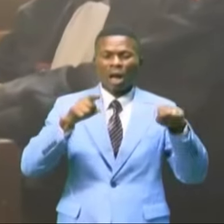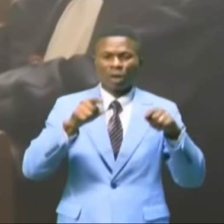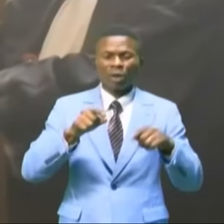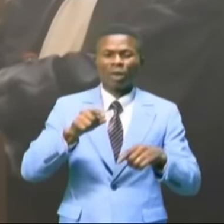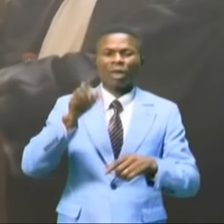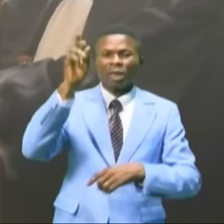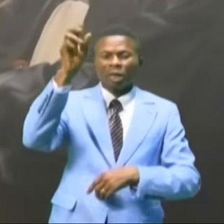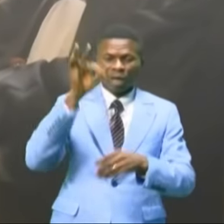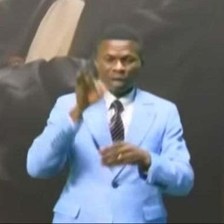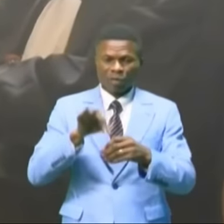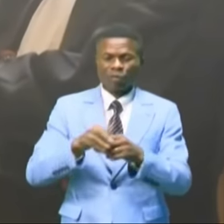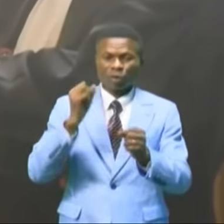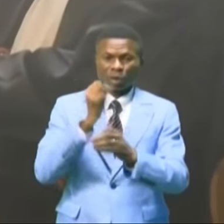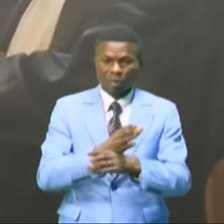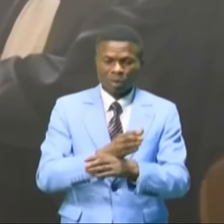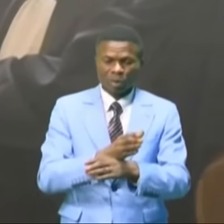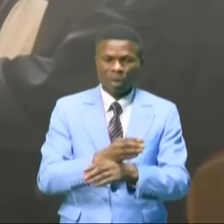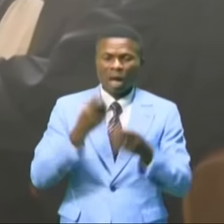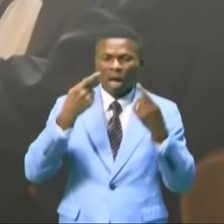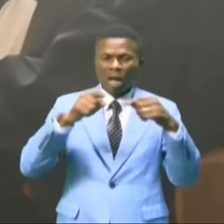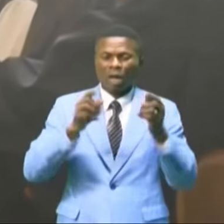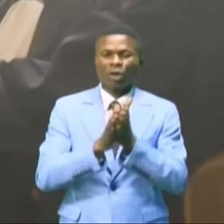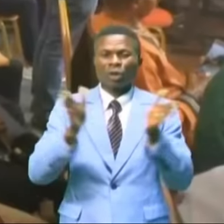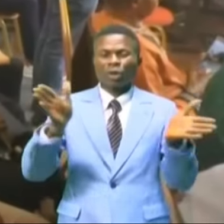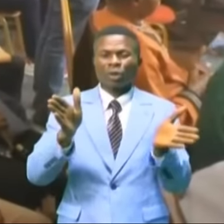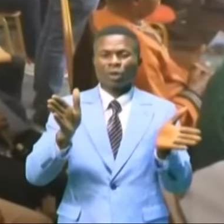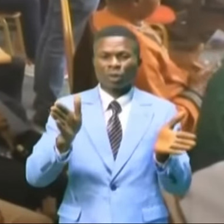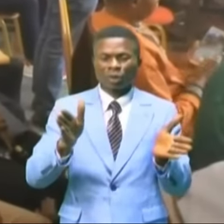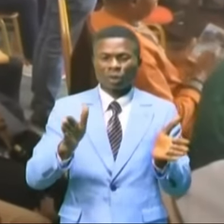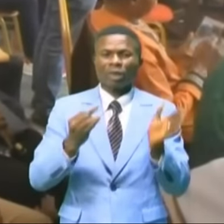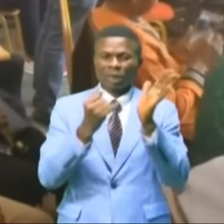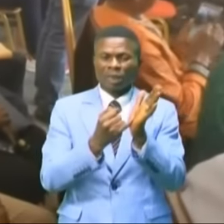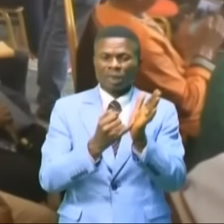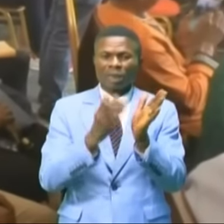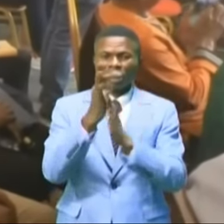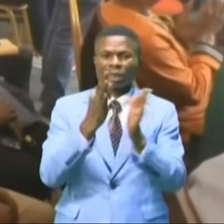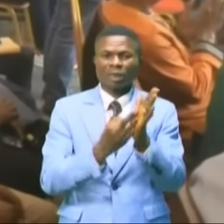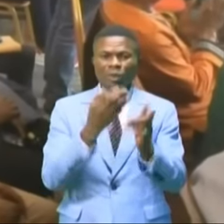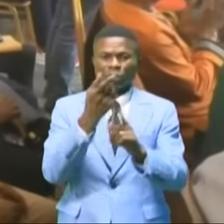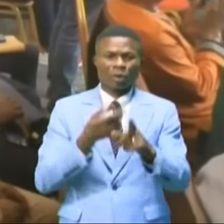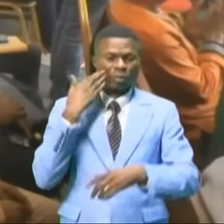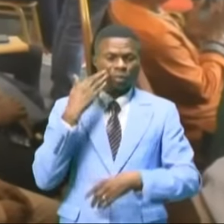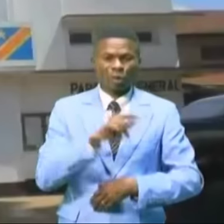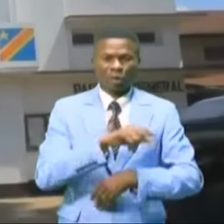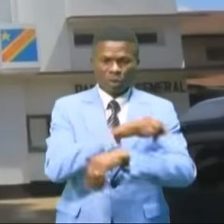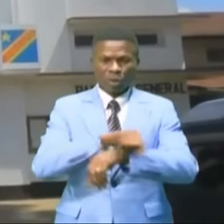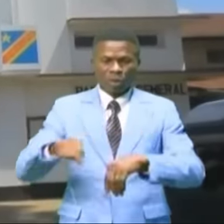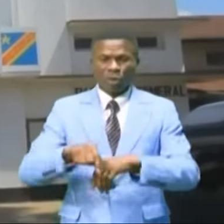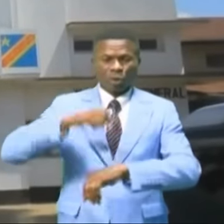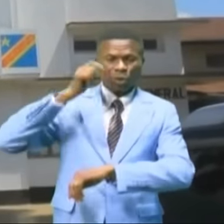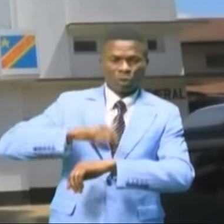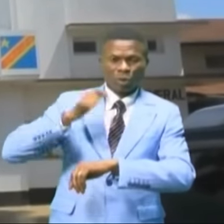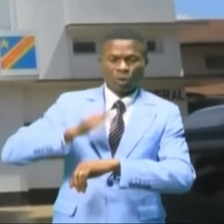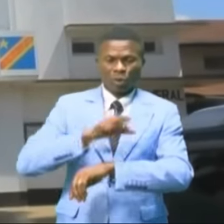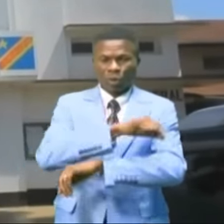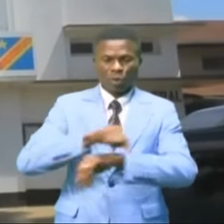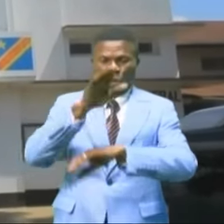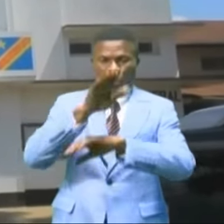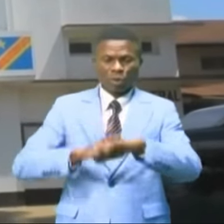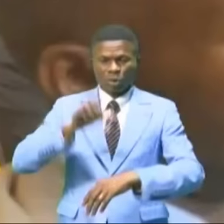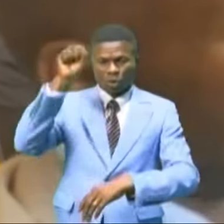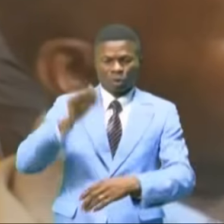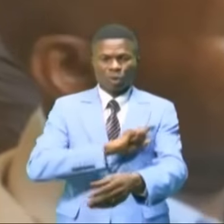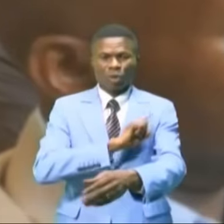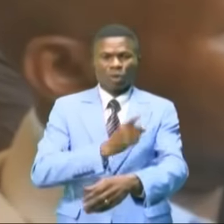définitivement élus a été rendu au cours d'une audience publique tenue ce samedi 18 mai dans la salle d'audience de la Cour d'appel du Sud Kivu